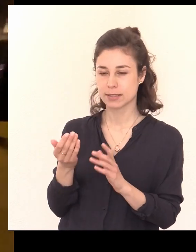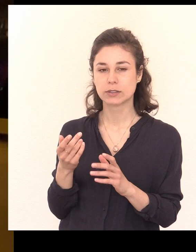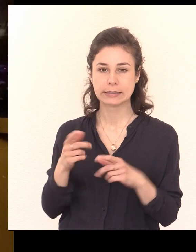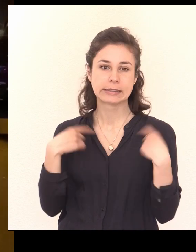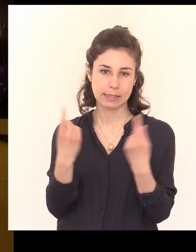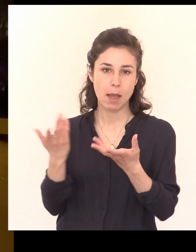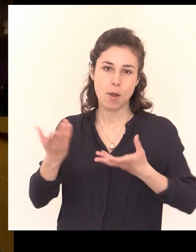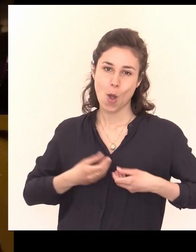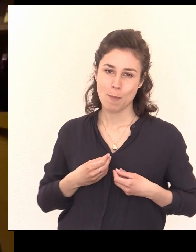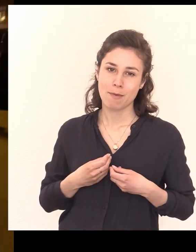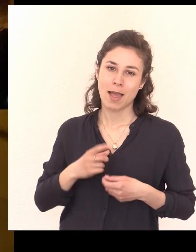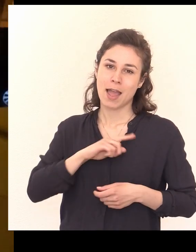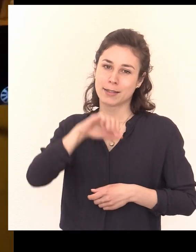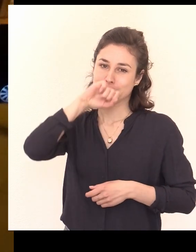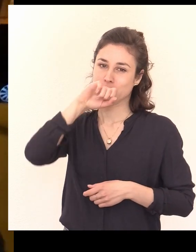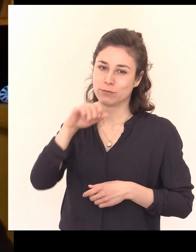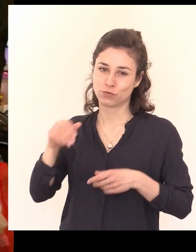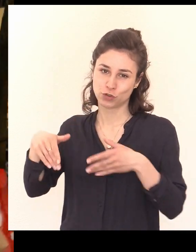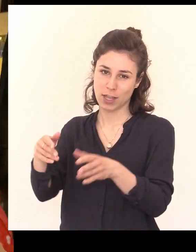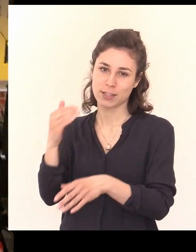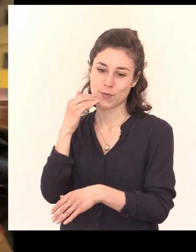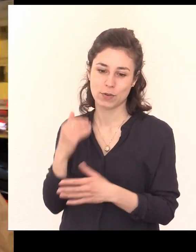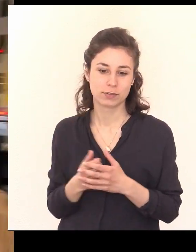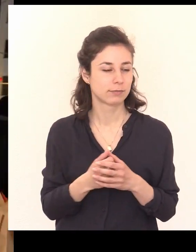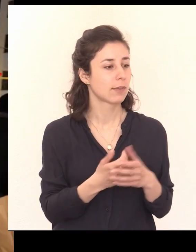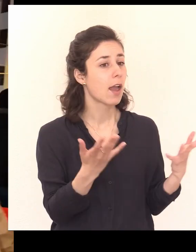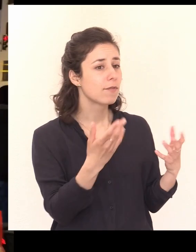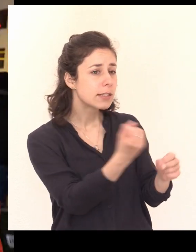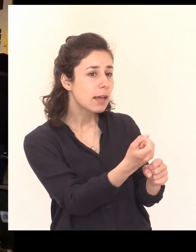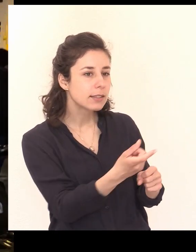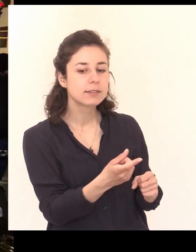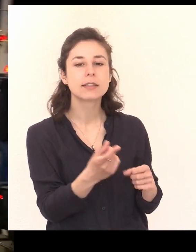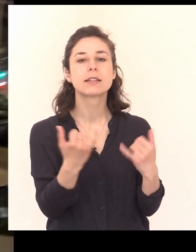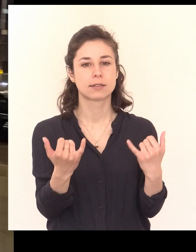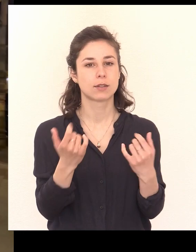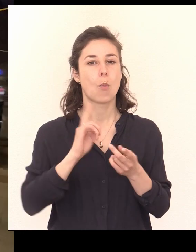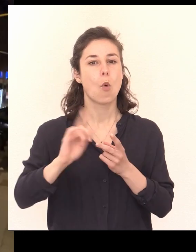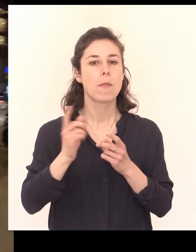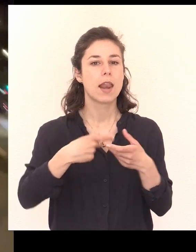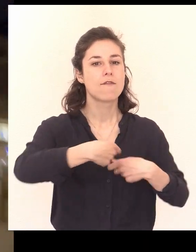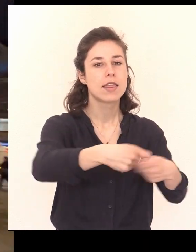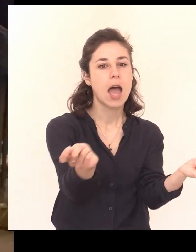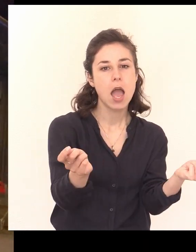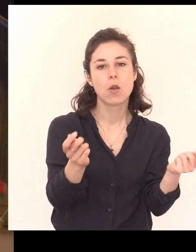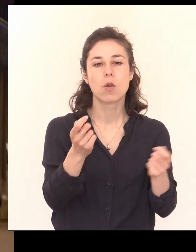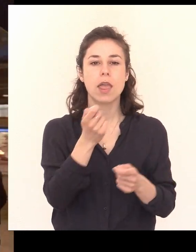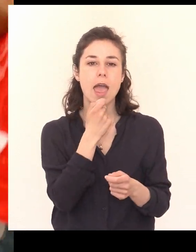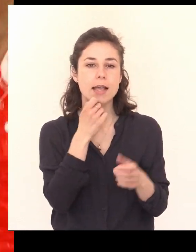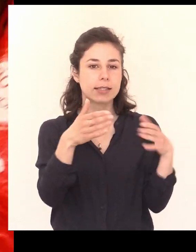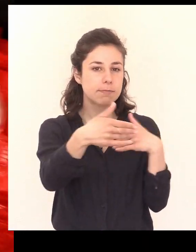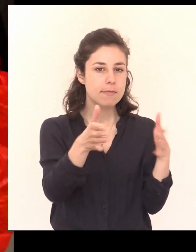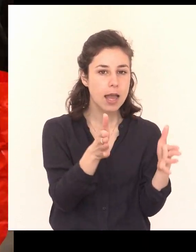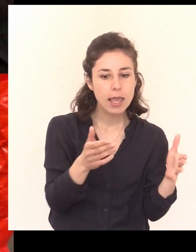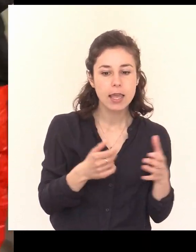eigentlich ein Zimmer gekriegt, aber ich bin eigentlich ein Straßenköter. Was macht ihr jetzt? Ich habe eine mobile Verteilung. Ja. Das sind die